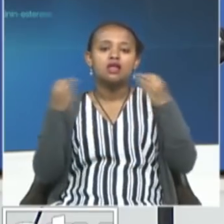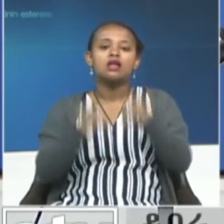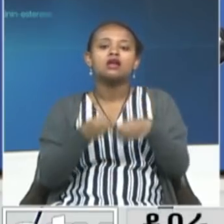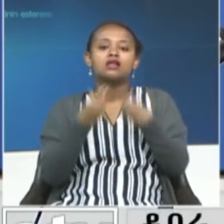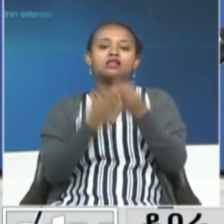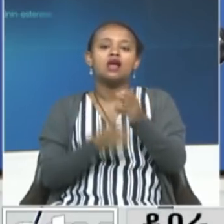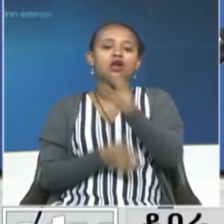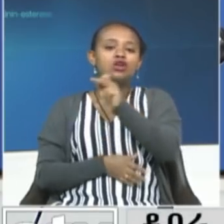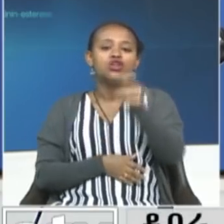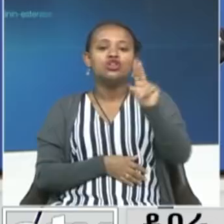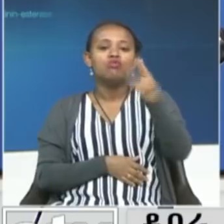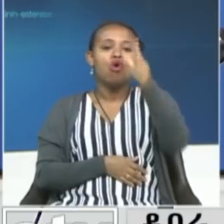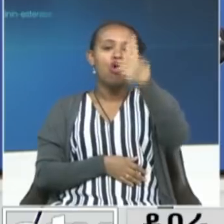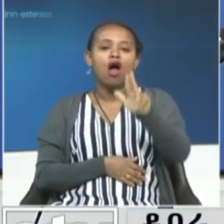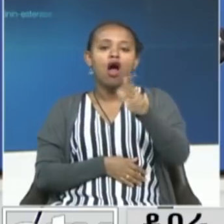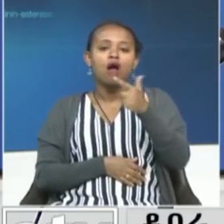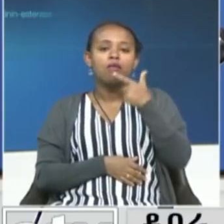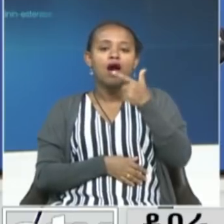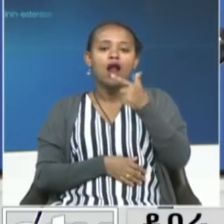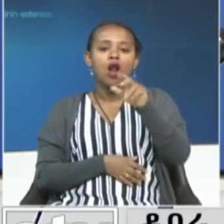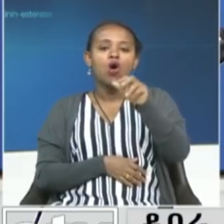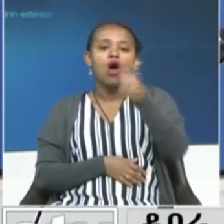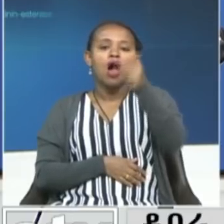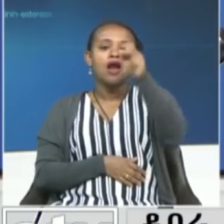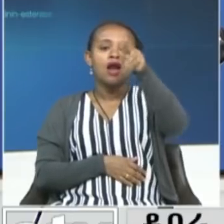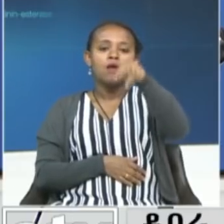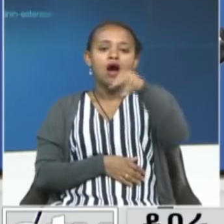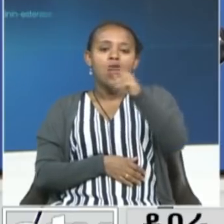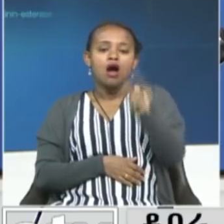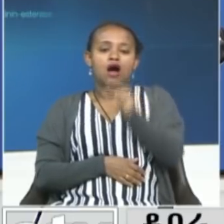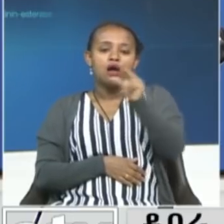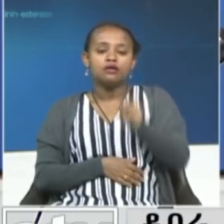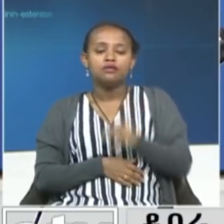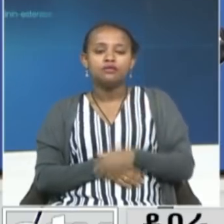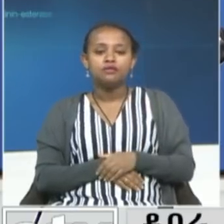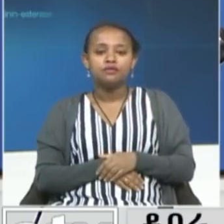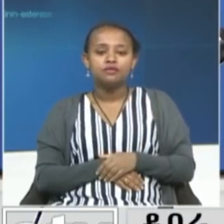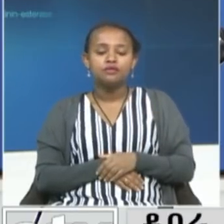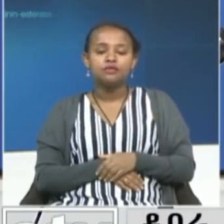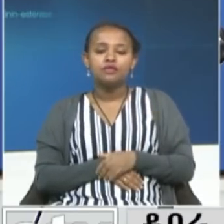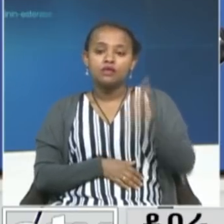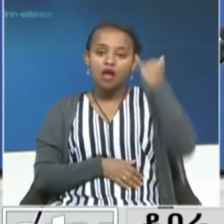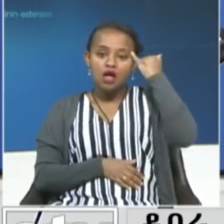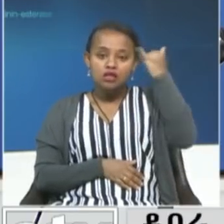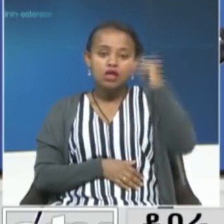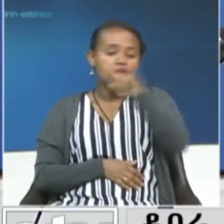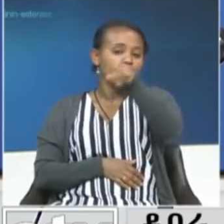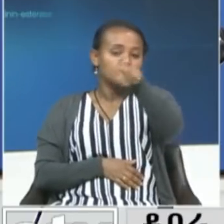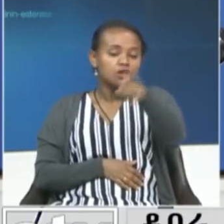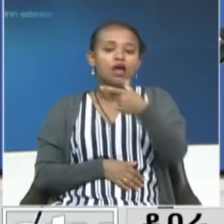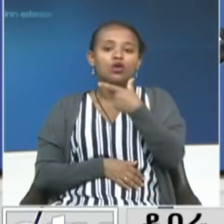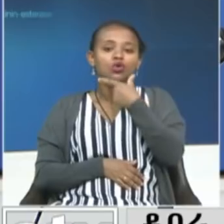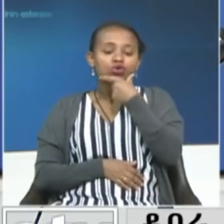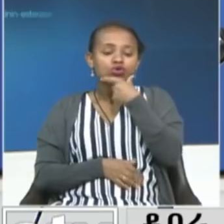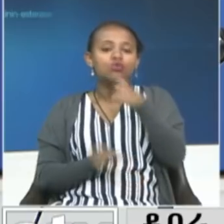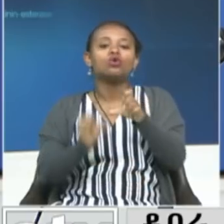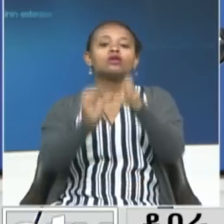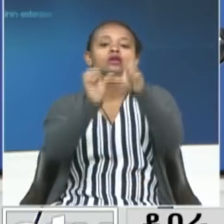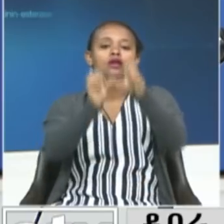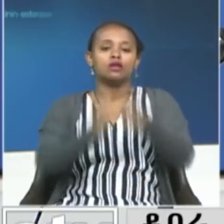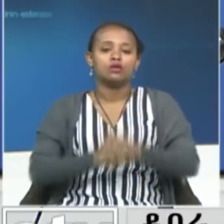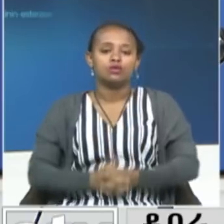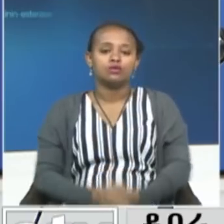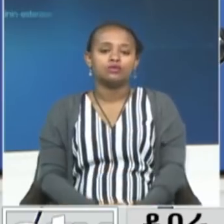ጠናስትልን ዲቦራ ባይና እባላለሁ ከአዳማ። እሺ ዲቦራ ነው ያሉ፣ ይቀጥሉ እስኪ ሀሳቦን፣ ጥያቄውን፣ ትዝብቶን።